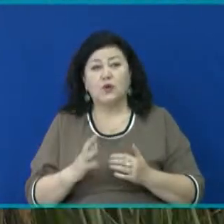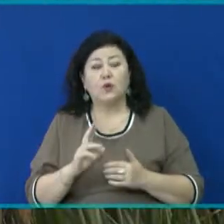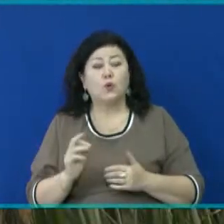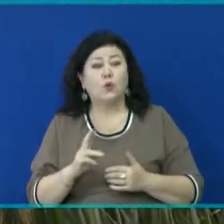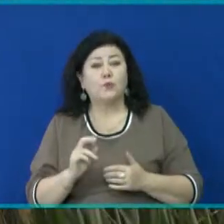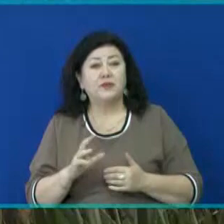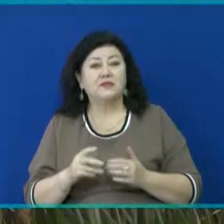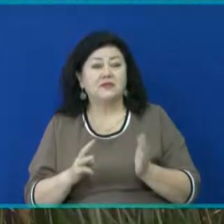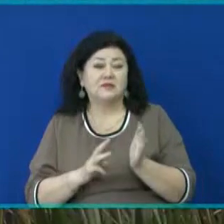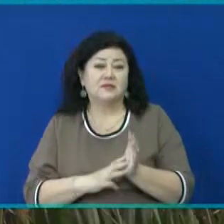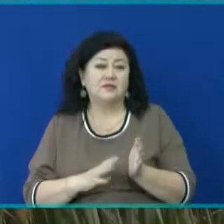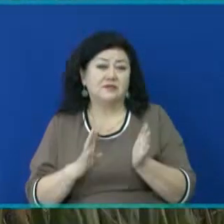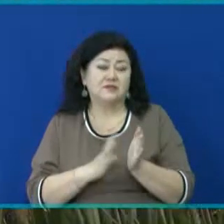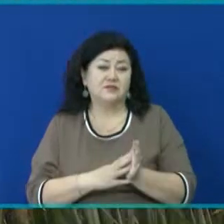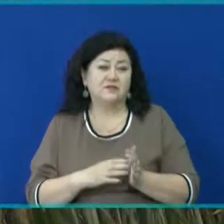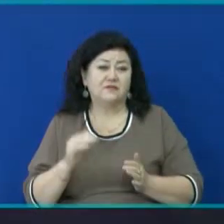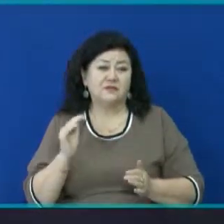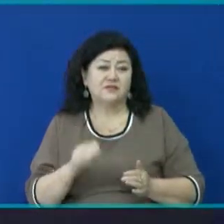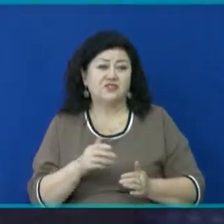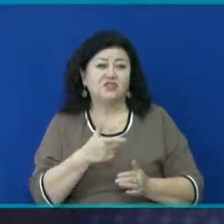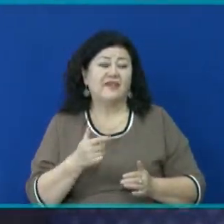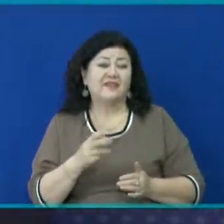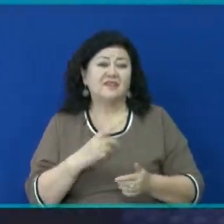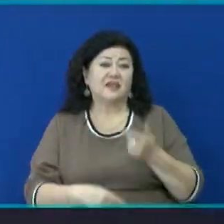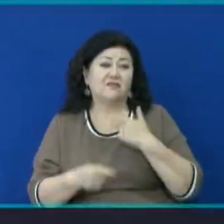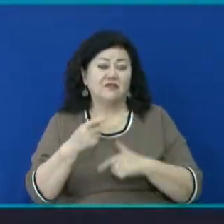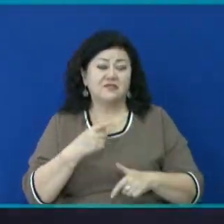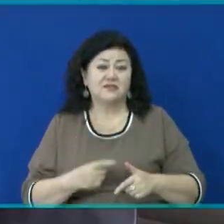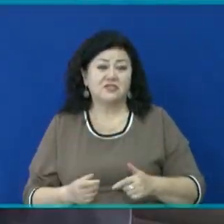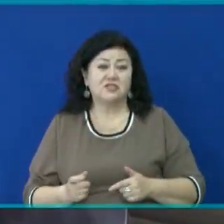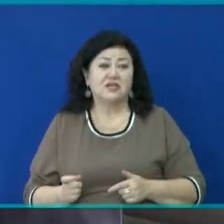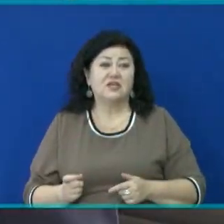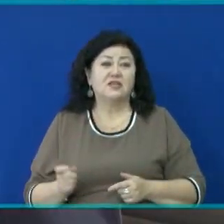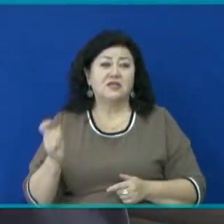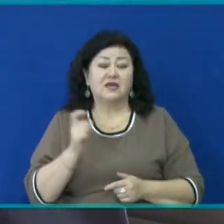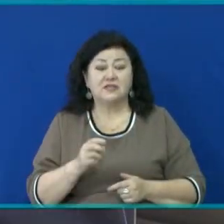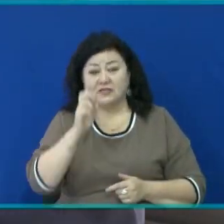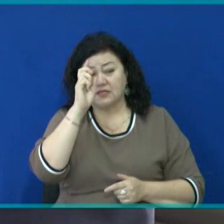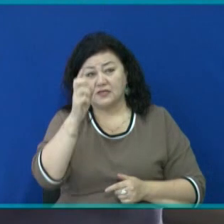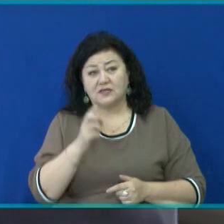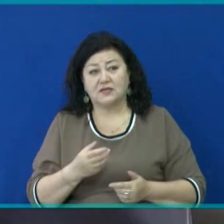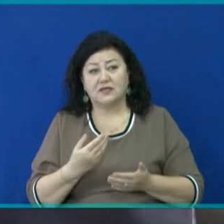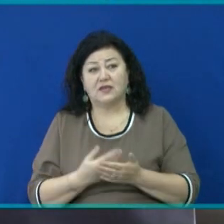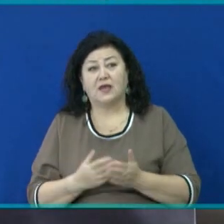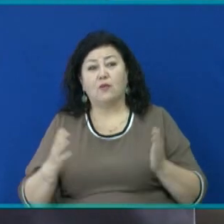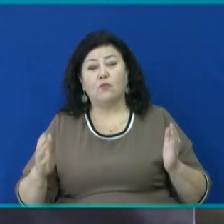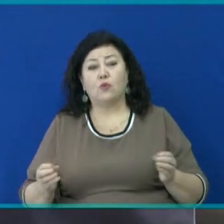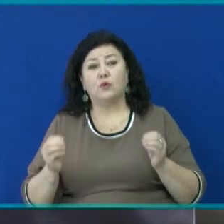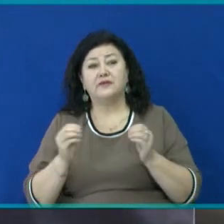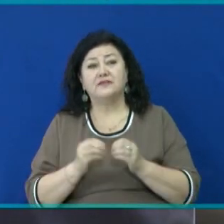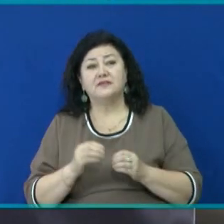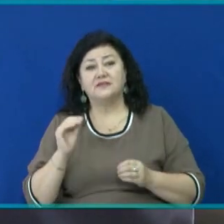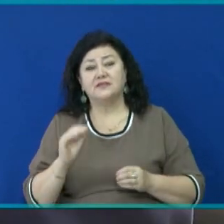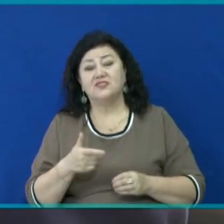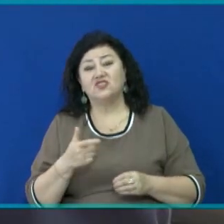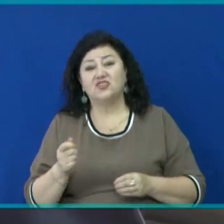7-8 мың гектарға жуық жер мемлекет меншігіне қайтарылған. Енді жылдың соңына дейін тағы да бір 10 мыңнан астам гектарға қайтарып